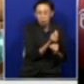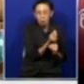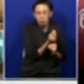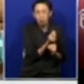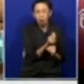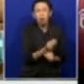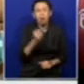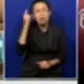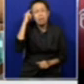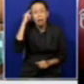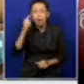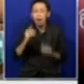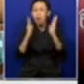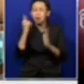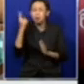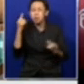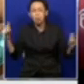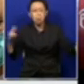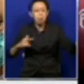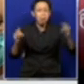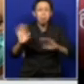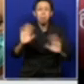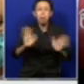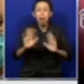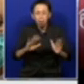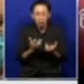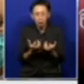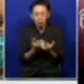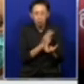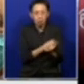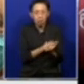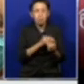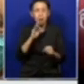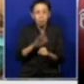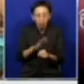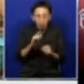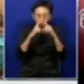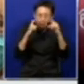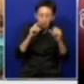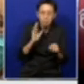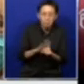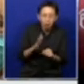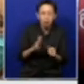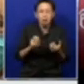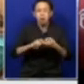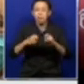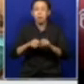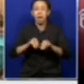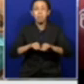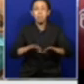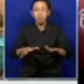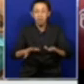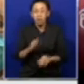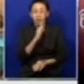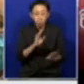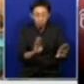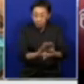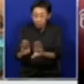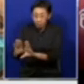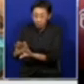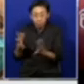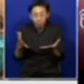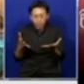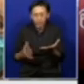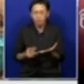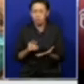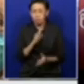ปล่อยนักท่องเที่ยวเข้ามาอุปกรณ์การแพทย์เพียงพอซูเปอร์สเปเชียลิสต์จะไม่เกิดแล้วก็ไม่ปิดสถานที่ถ้าปิดสถานที่ก็ให้ดูแลมี